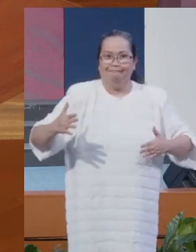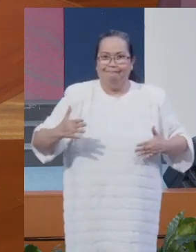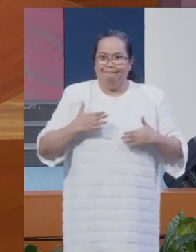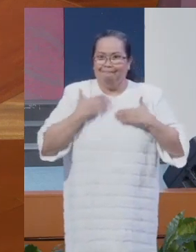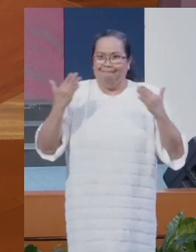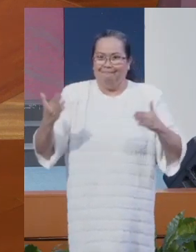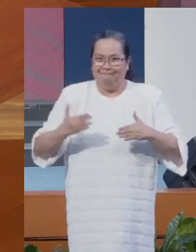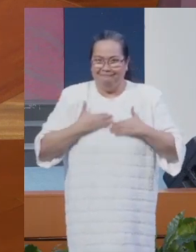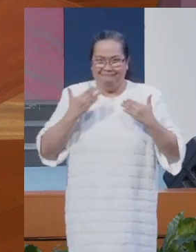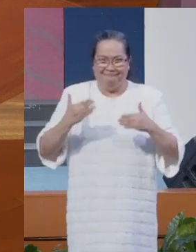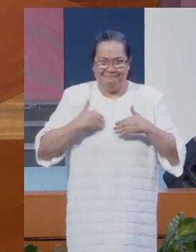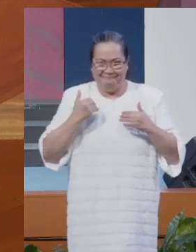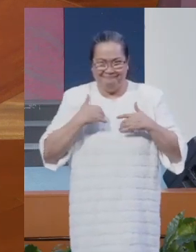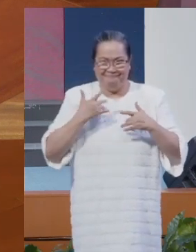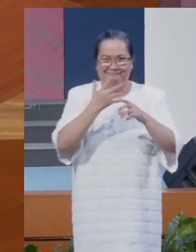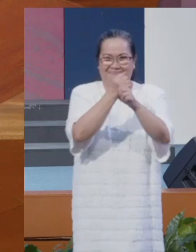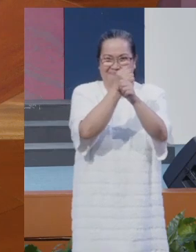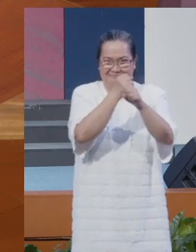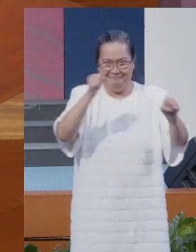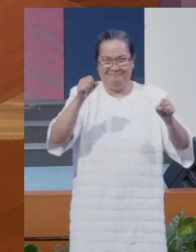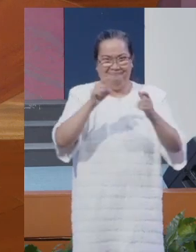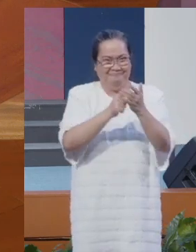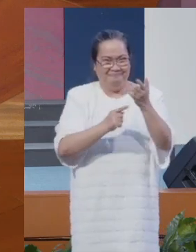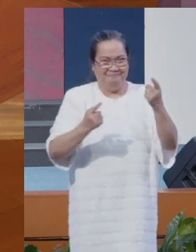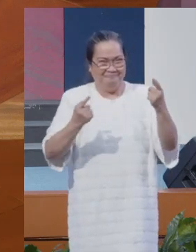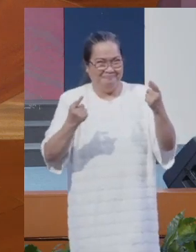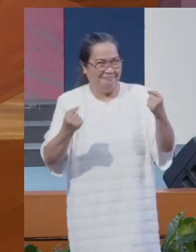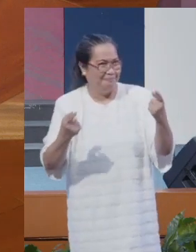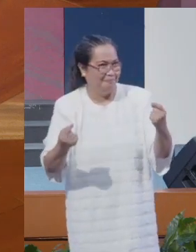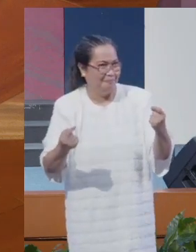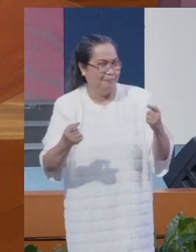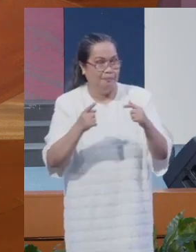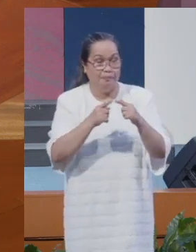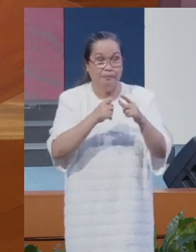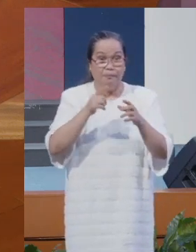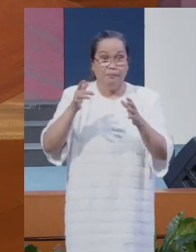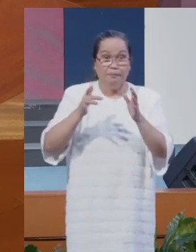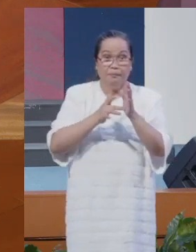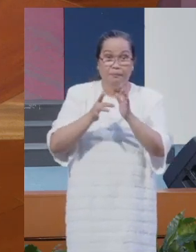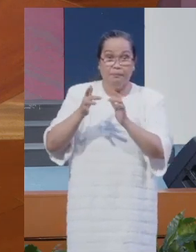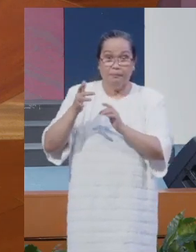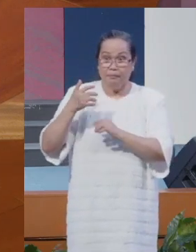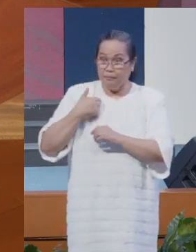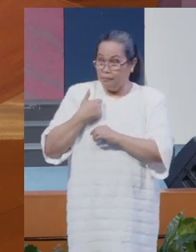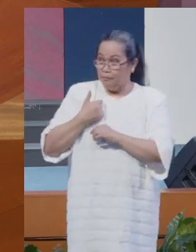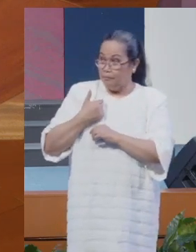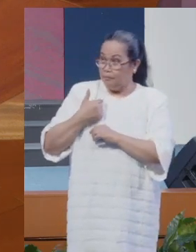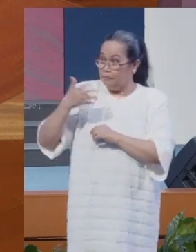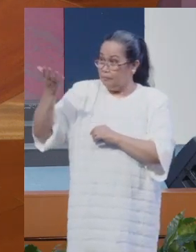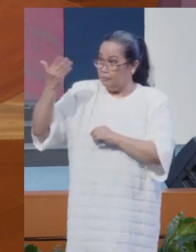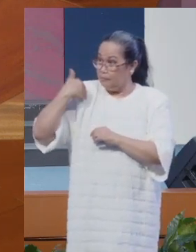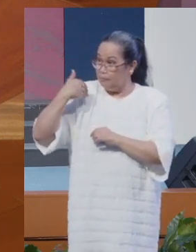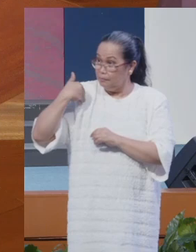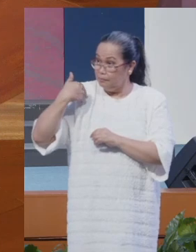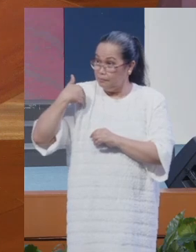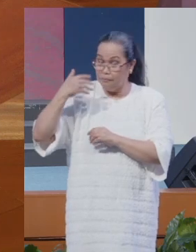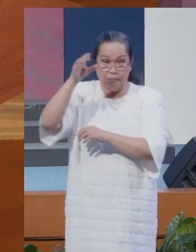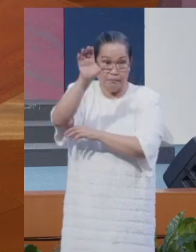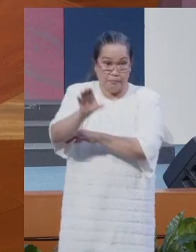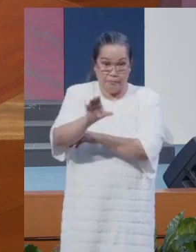ang kaligtasan natin sa kanyang nagawa na, no? Nung binigay niya ito, hindi pa niya nagagawa yung